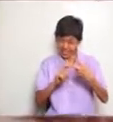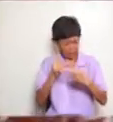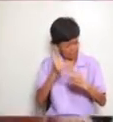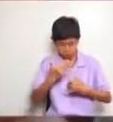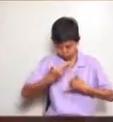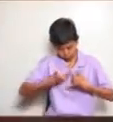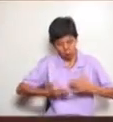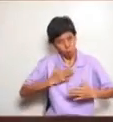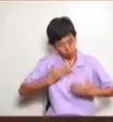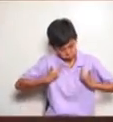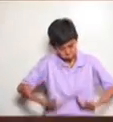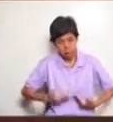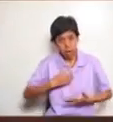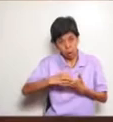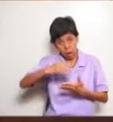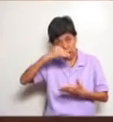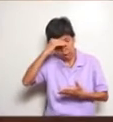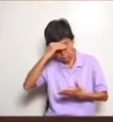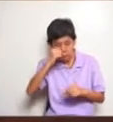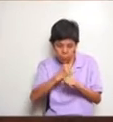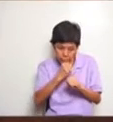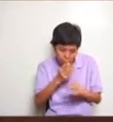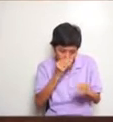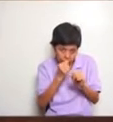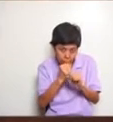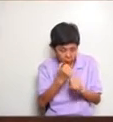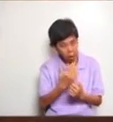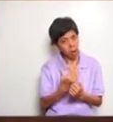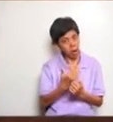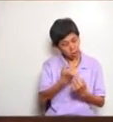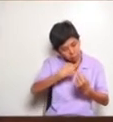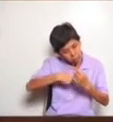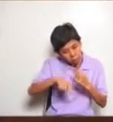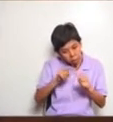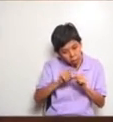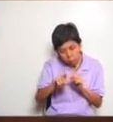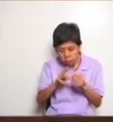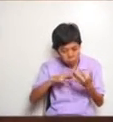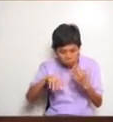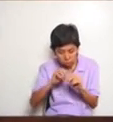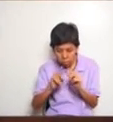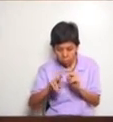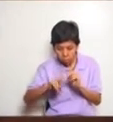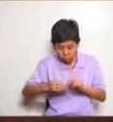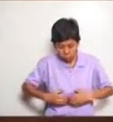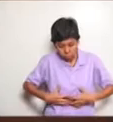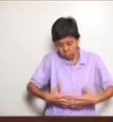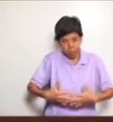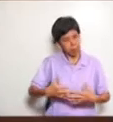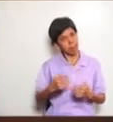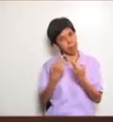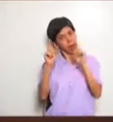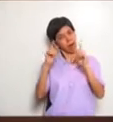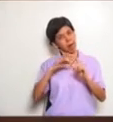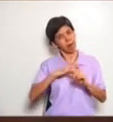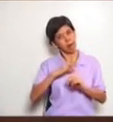์พอเรียนแทยจบจากไ่ไปหน่สเปิรมตวนึ ผสมไปเปหนึเซลแล้ถกโแม่แงตวเป็ 75 ถึง 100 ลานล้านเซลสได้เนี่